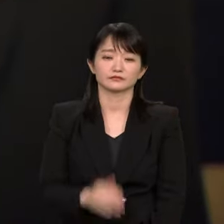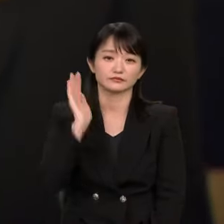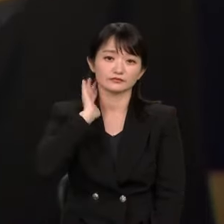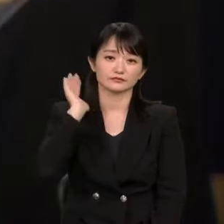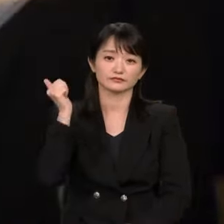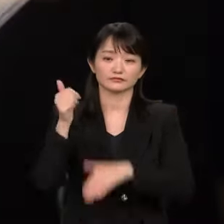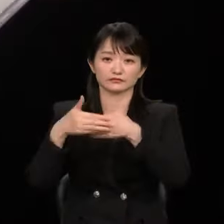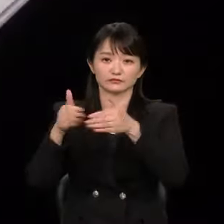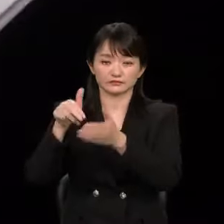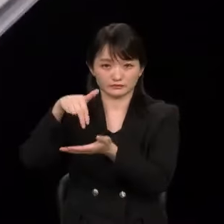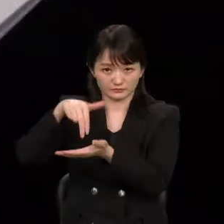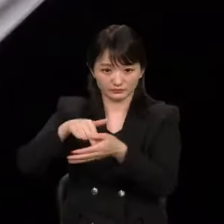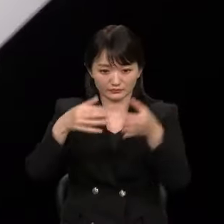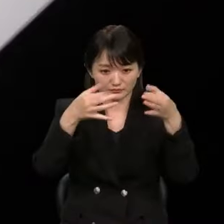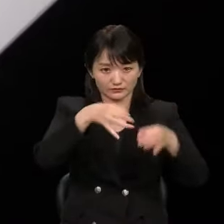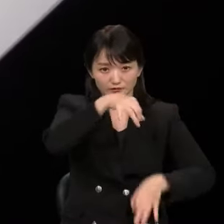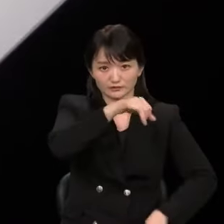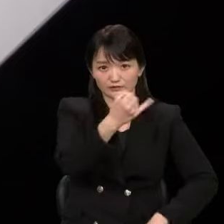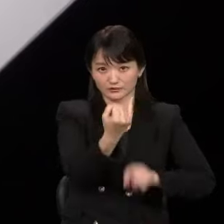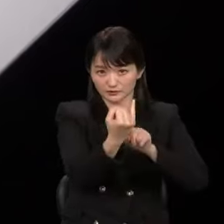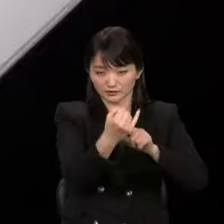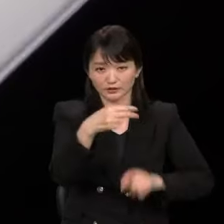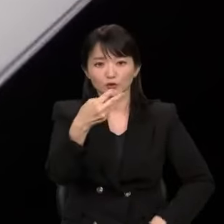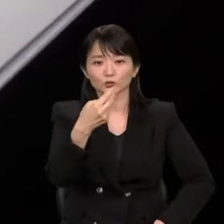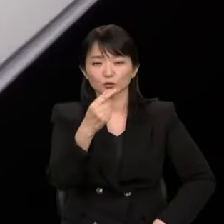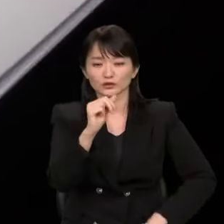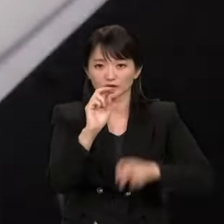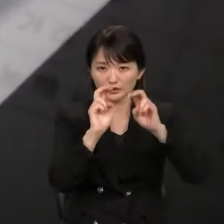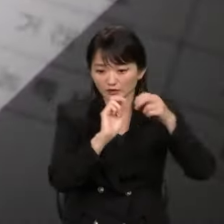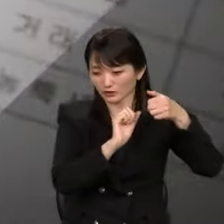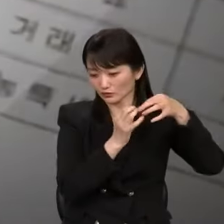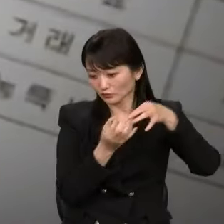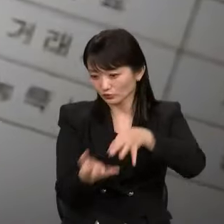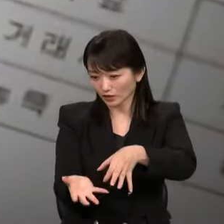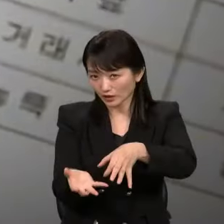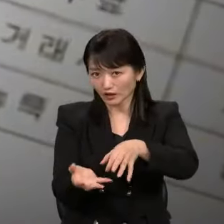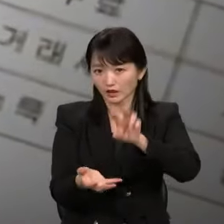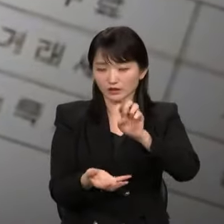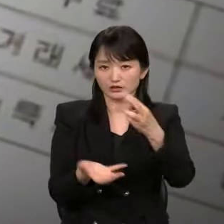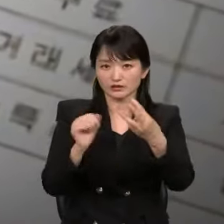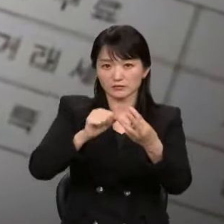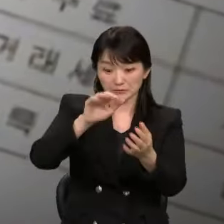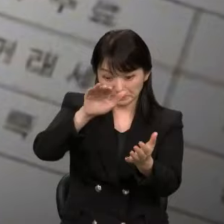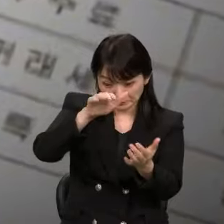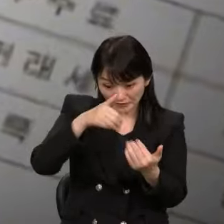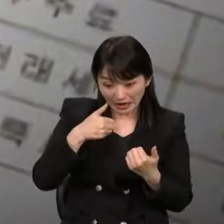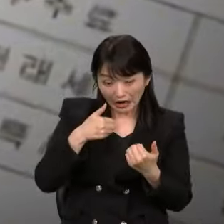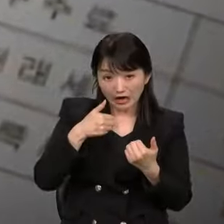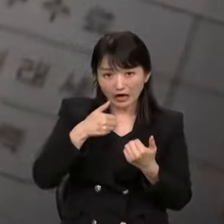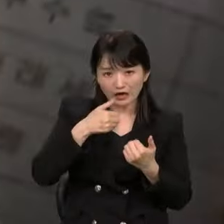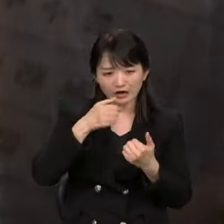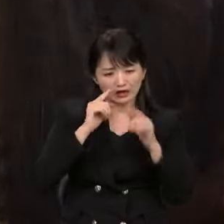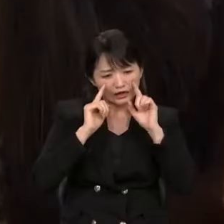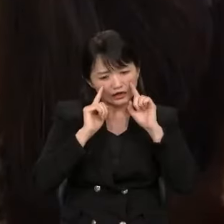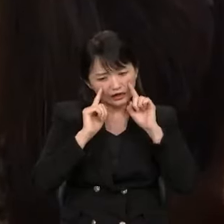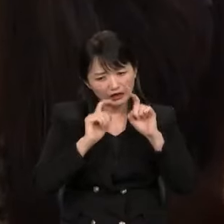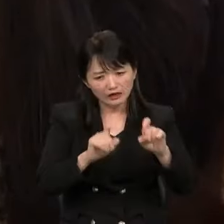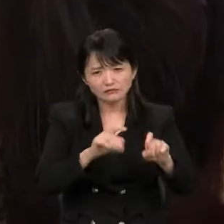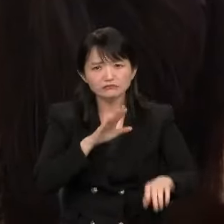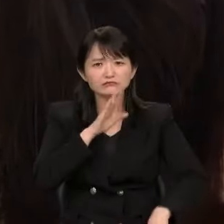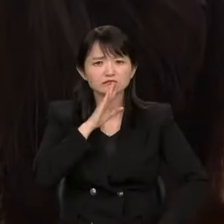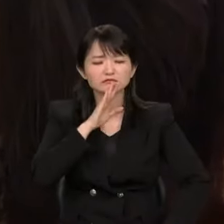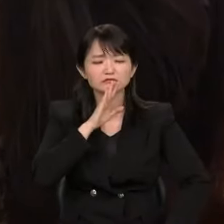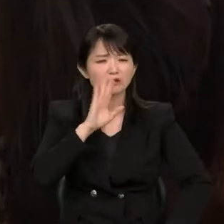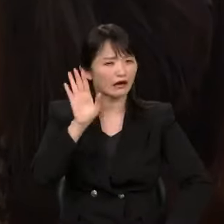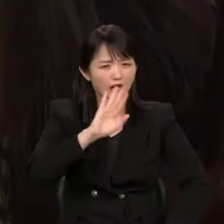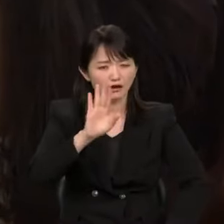대통령실은 김건희 여사가 도이치모터스에 투자해 23억 원 가까이 수익을 냈다는 의혹은 사실이 아니라고